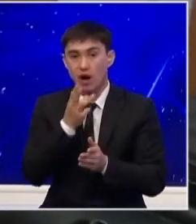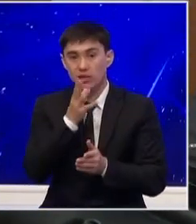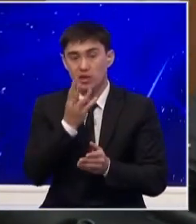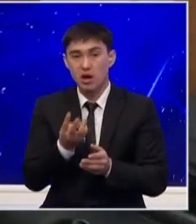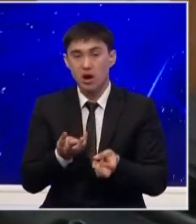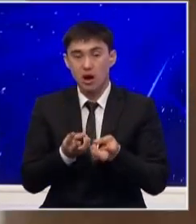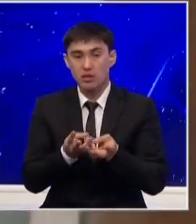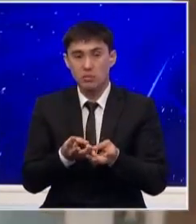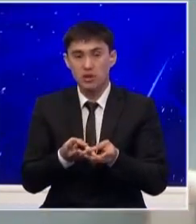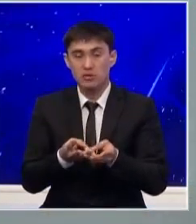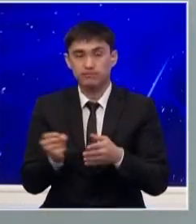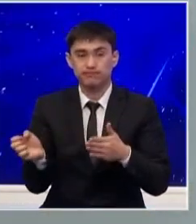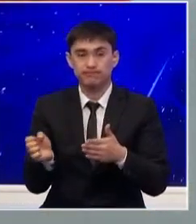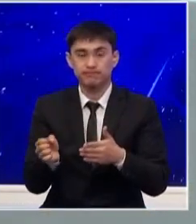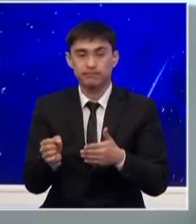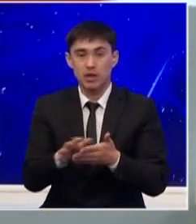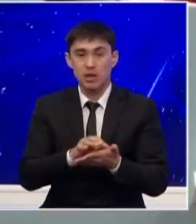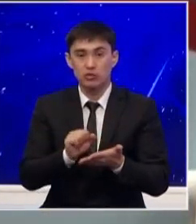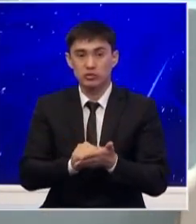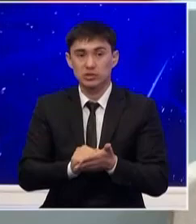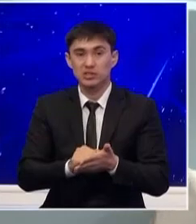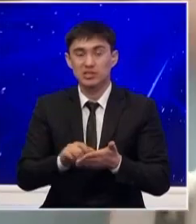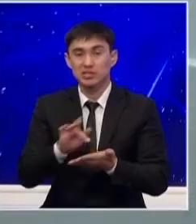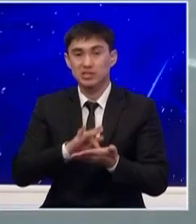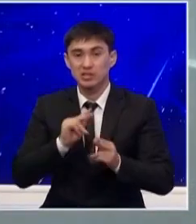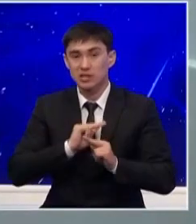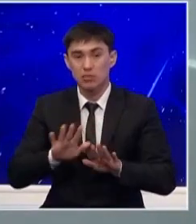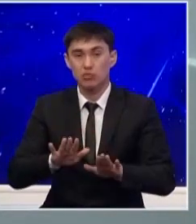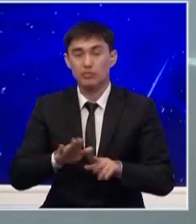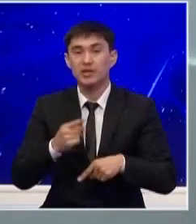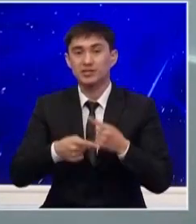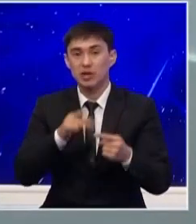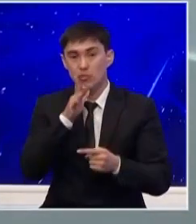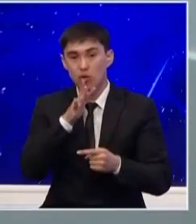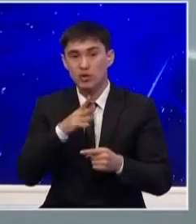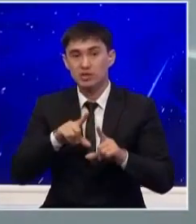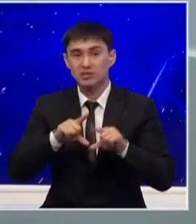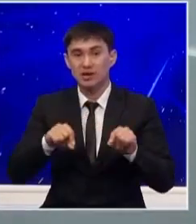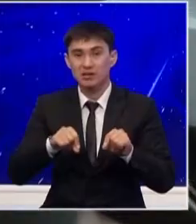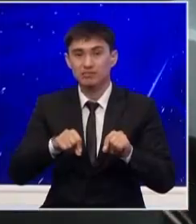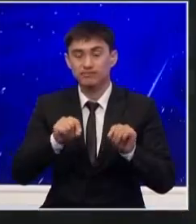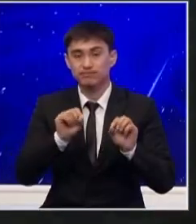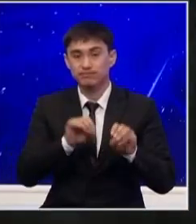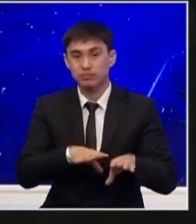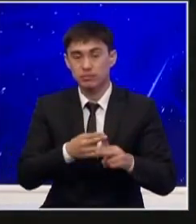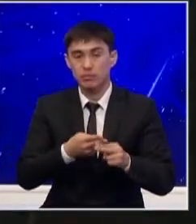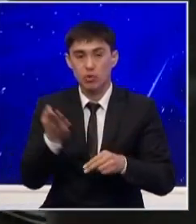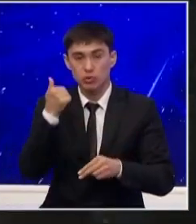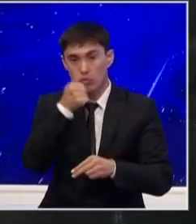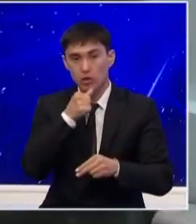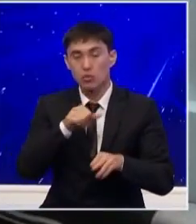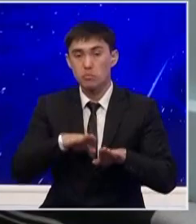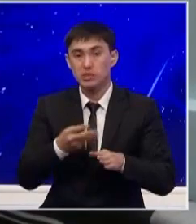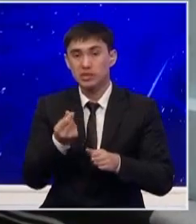из строя, и центр был вынужден полностью прекратить деятельность. С тех пор здание было заброшено. В прошлом году из местной казны